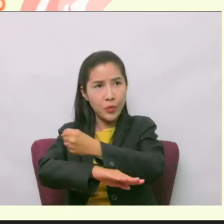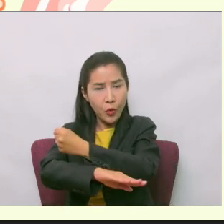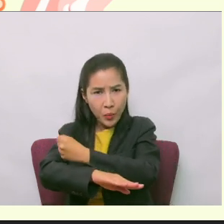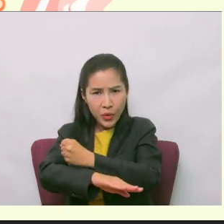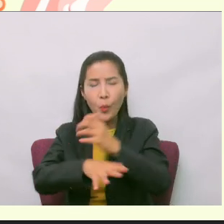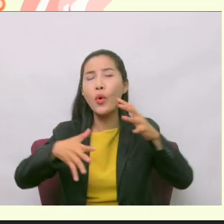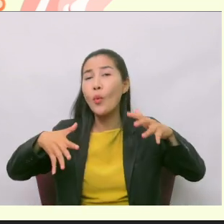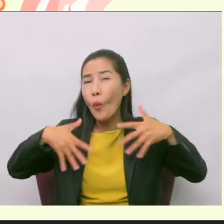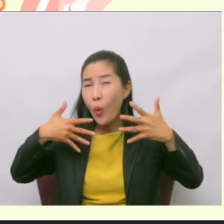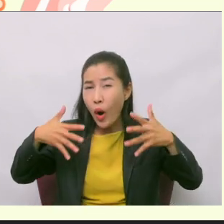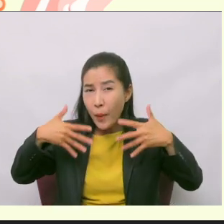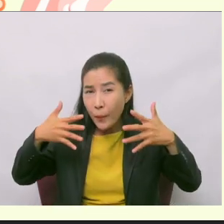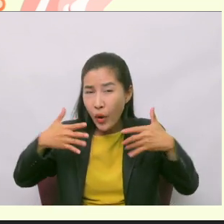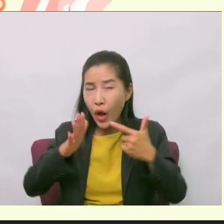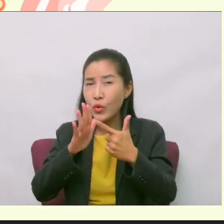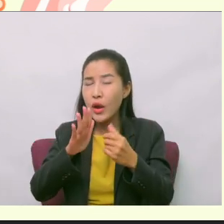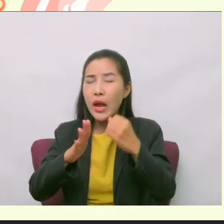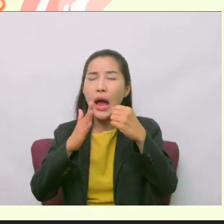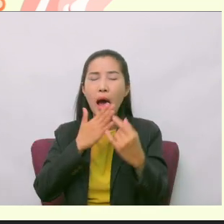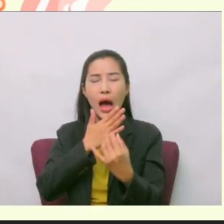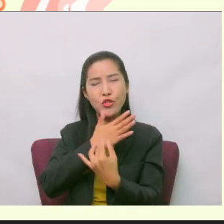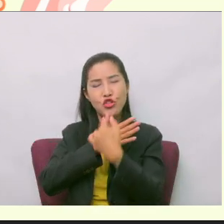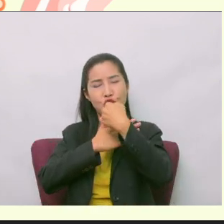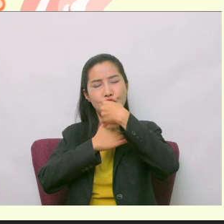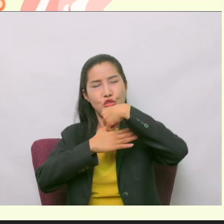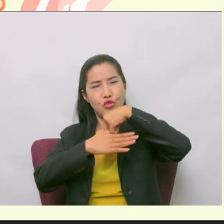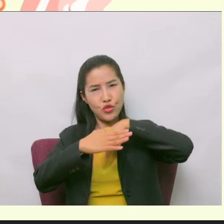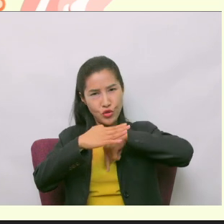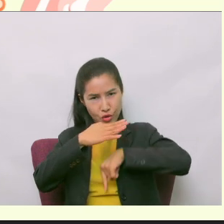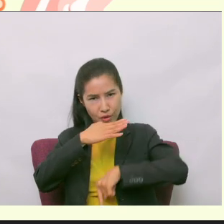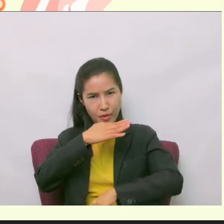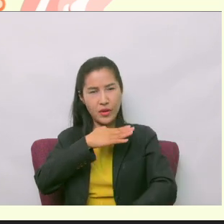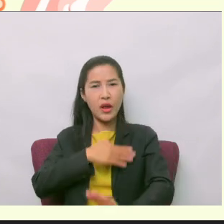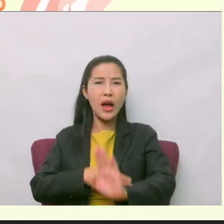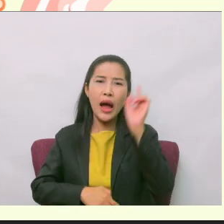ร้อนจากตัวยาเข้าไปในร่างกายเพราะฉะนั้นคนที่มีไข้อยู่แล้ว